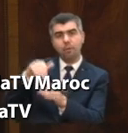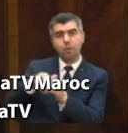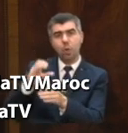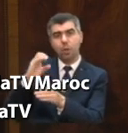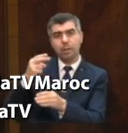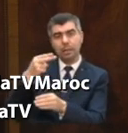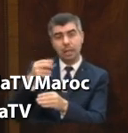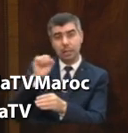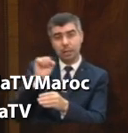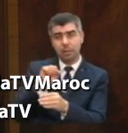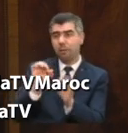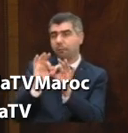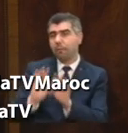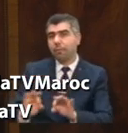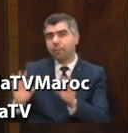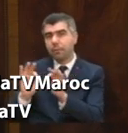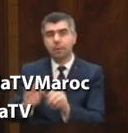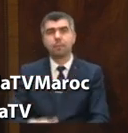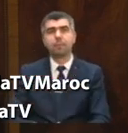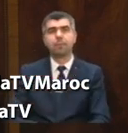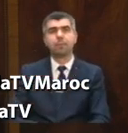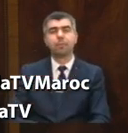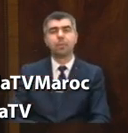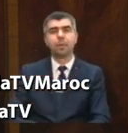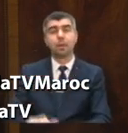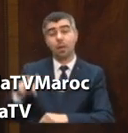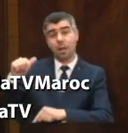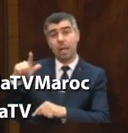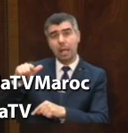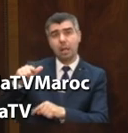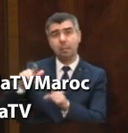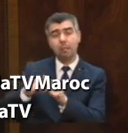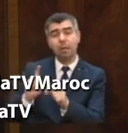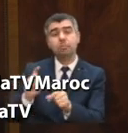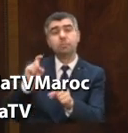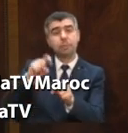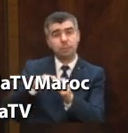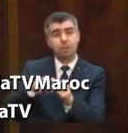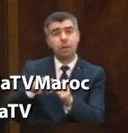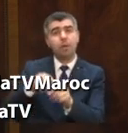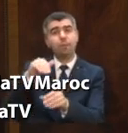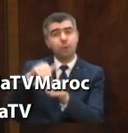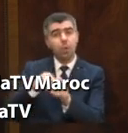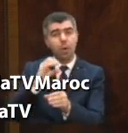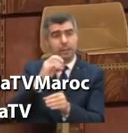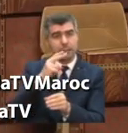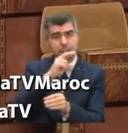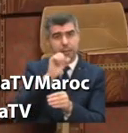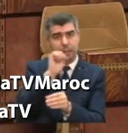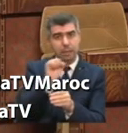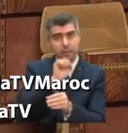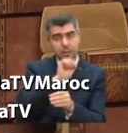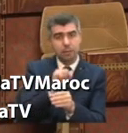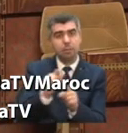الخاص بتدبير جائحة كورونا، بمن فيهم العمال والعاملات المنخرطين في صندوق الضمان الاجتماعي، نظرا ذلك